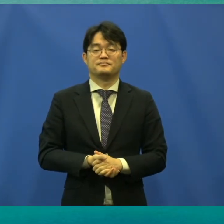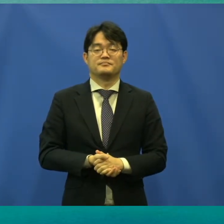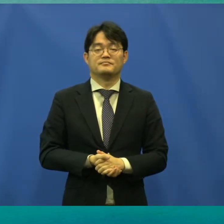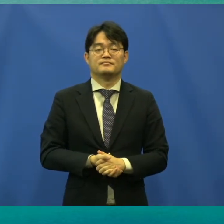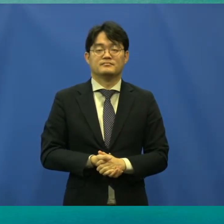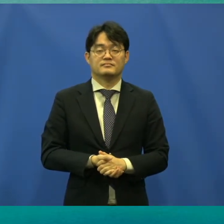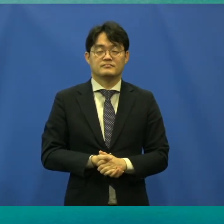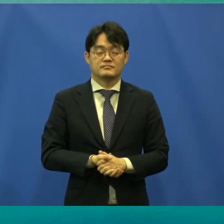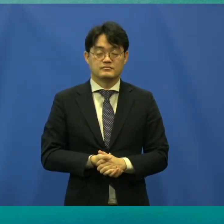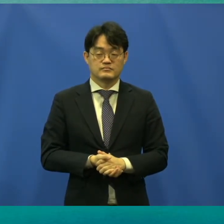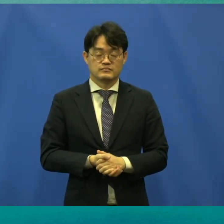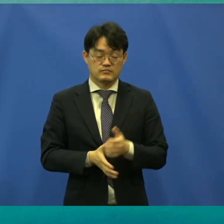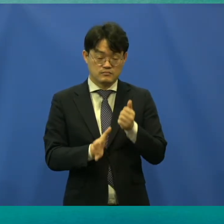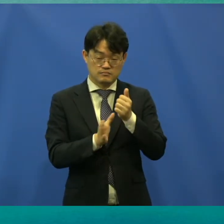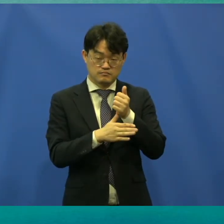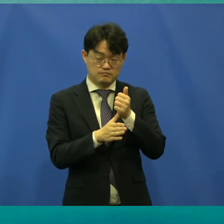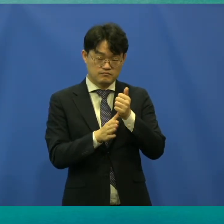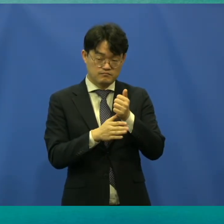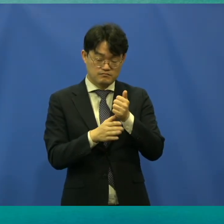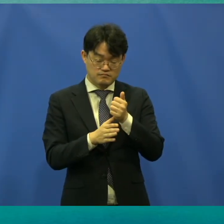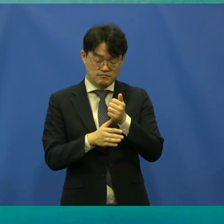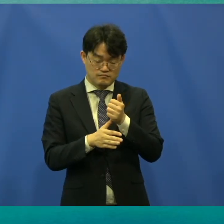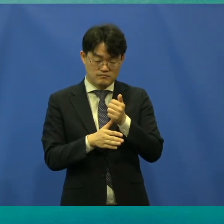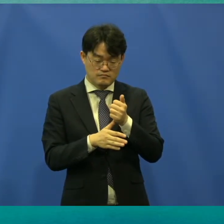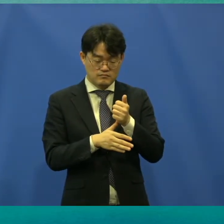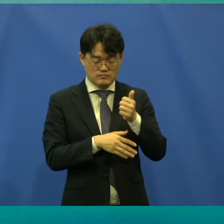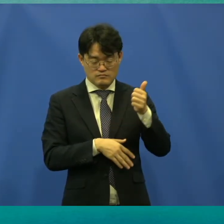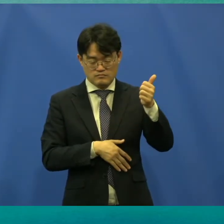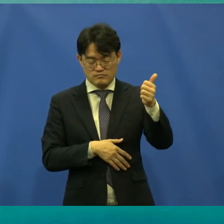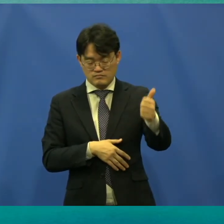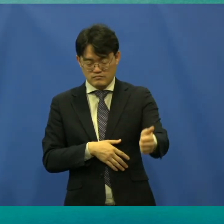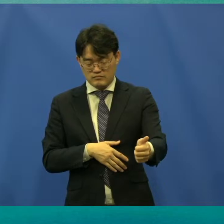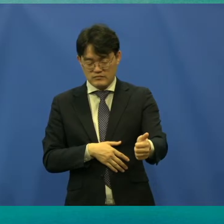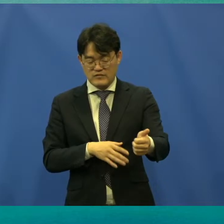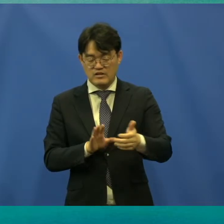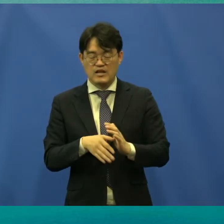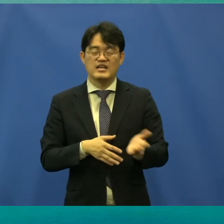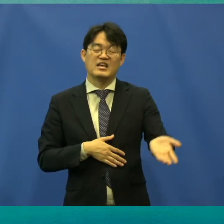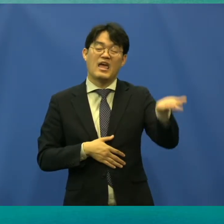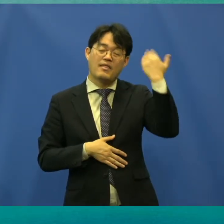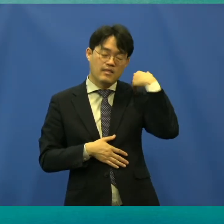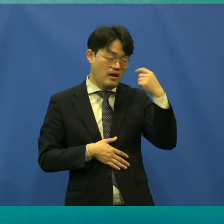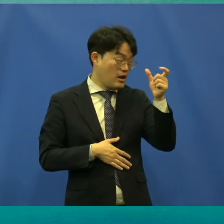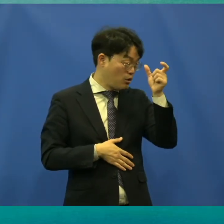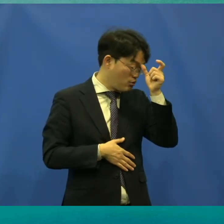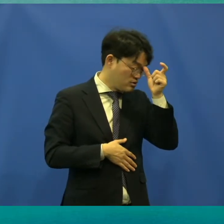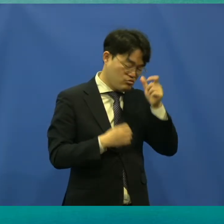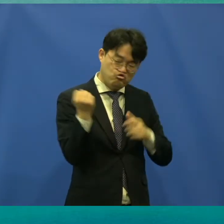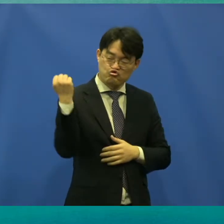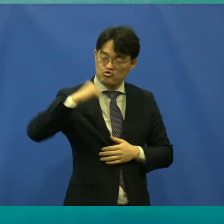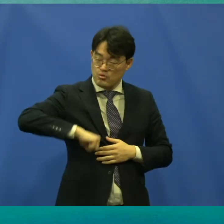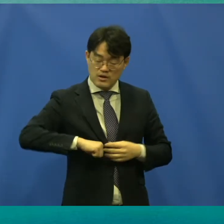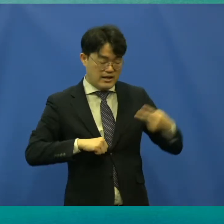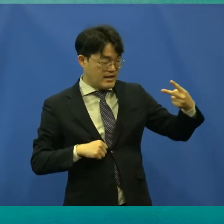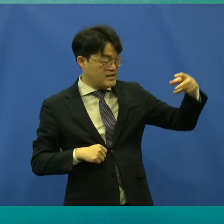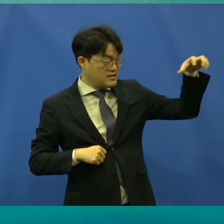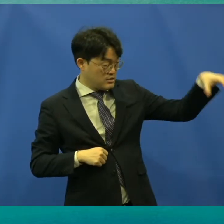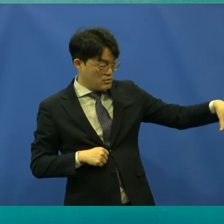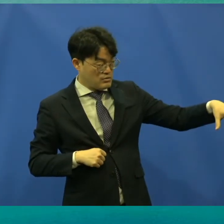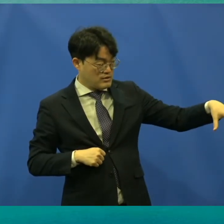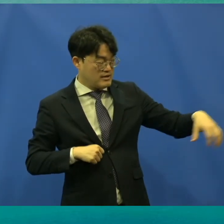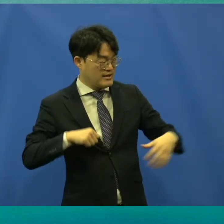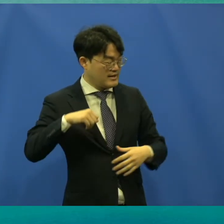요나는 나를 바다에 던지라, 그는 바다에 던져져야 했고 그의 옛사람은 죽었다는 의미가 이 물고기